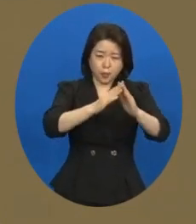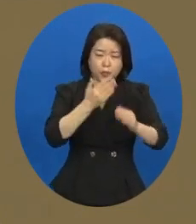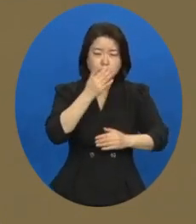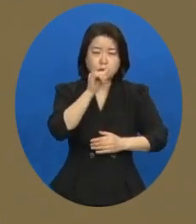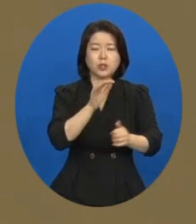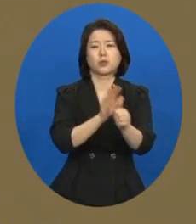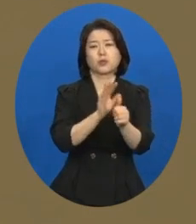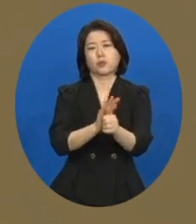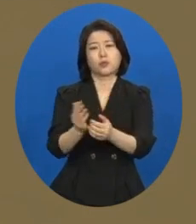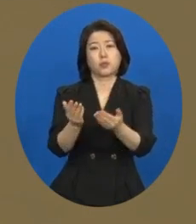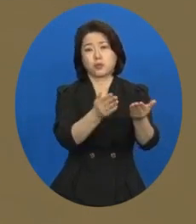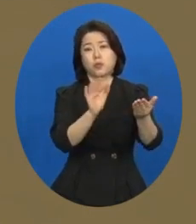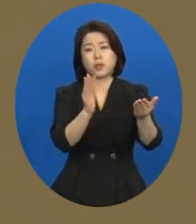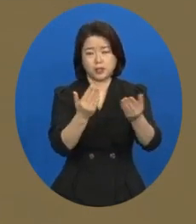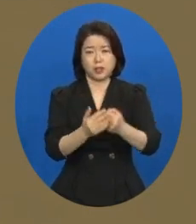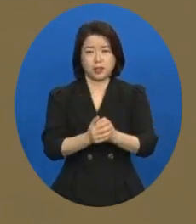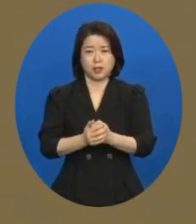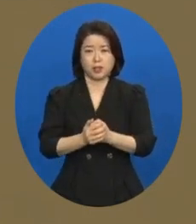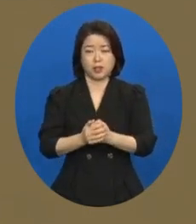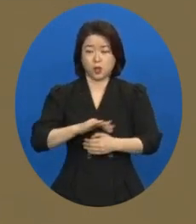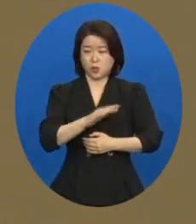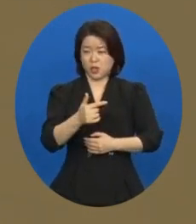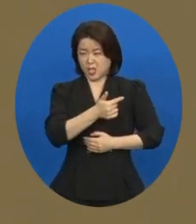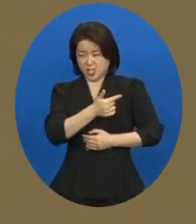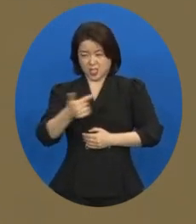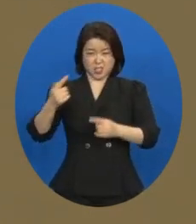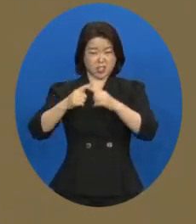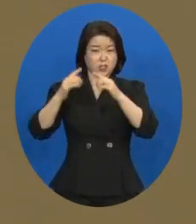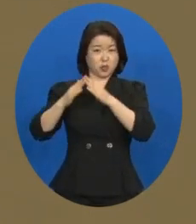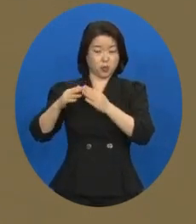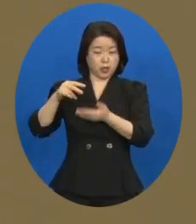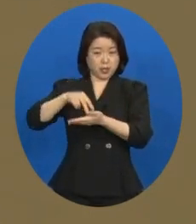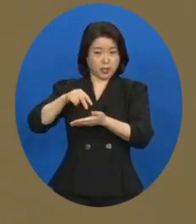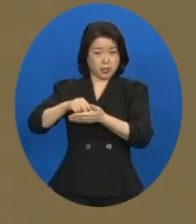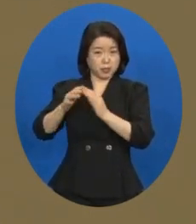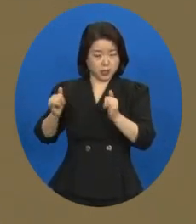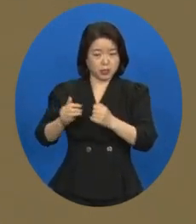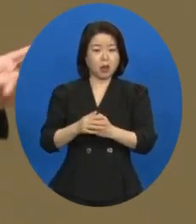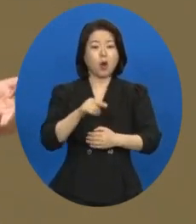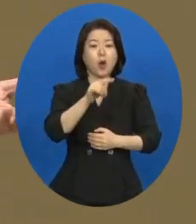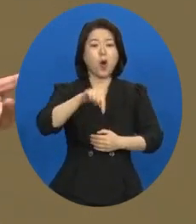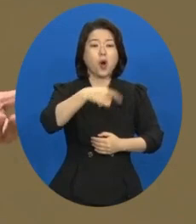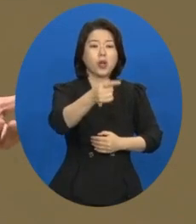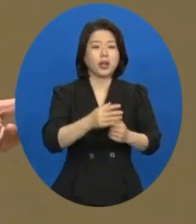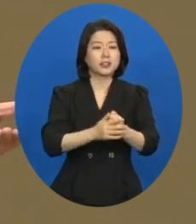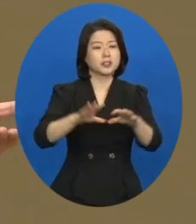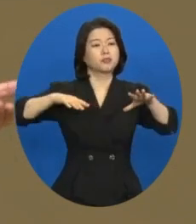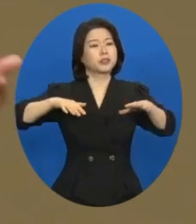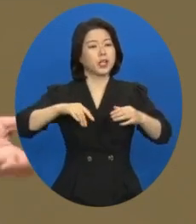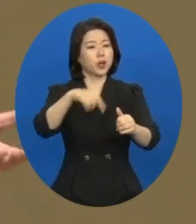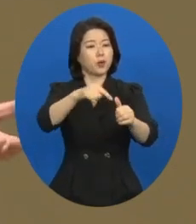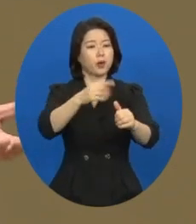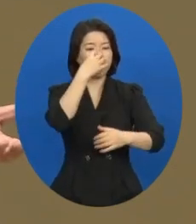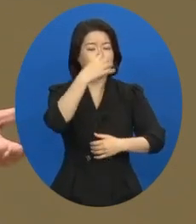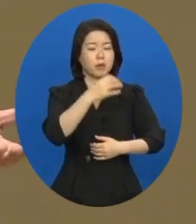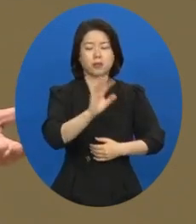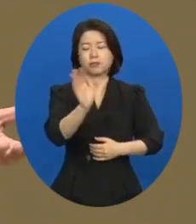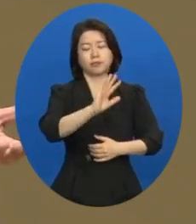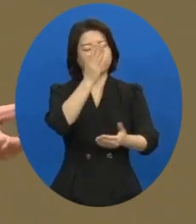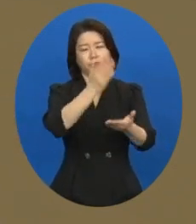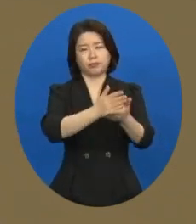거죠. 우리가 큰 교회 교인이니까 우리가 가서 자랑하고 가르치려고 하지 않아야